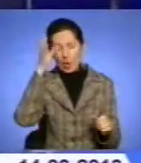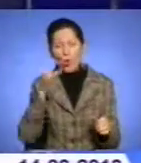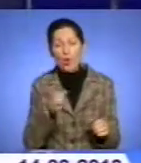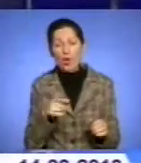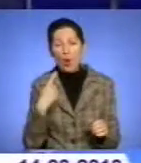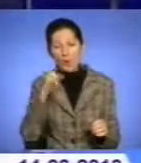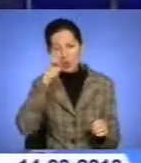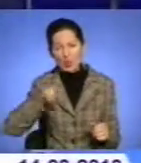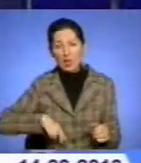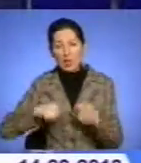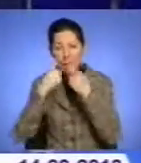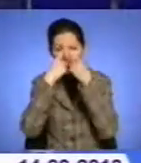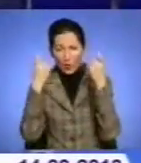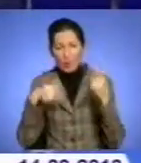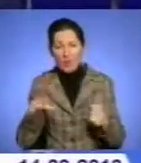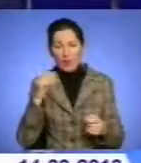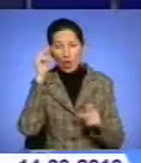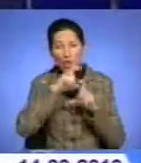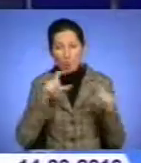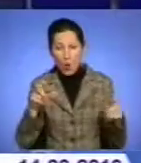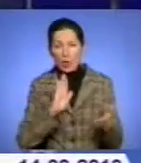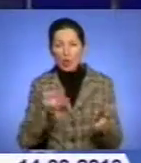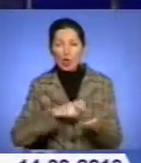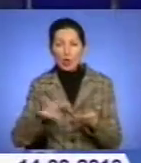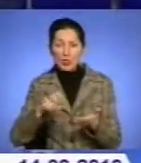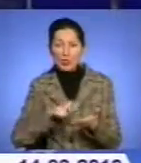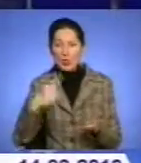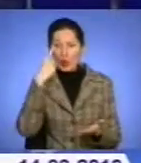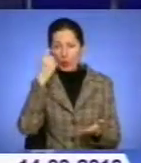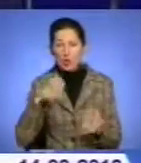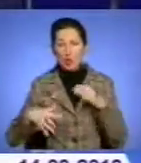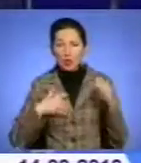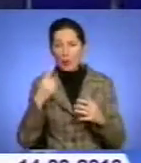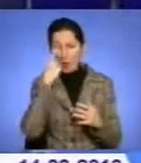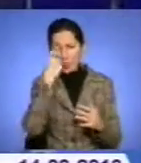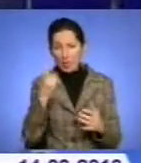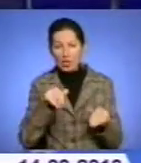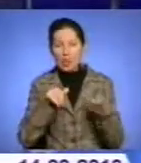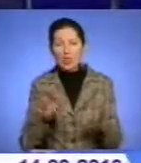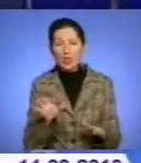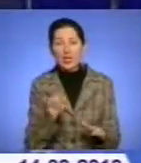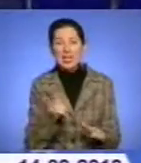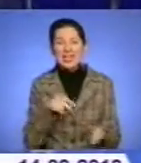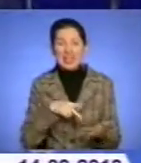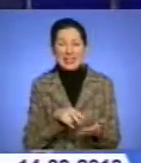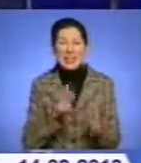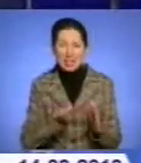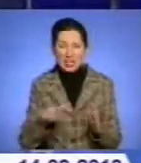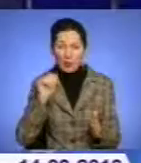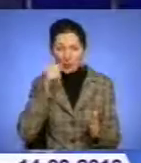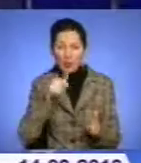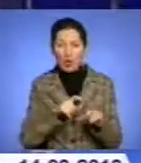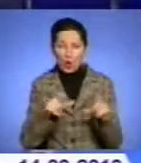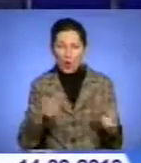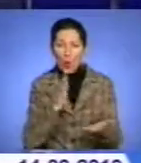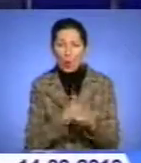повідомили, що в усі школи області було розіслано повідомлення про штормове попередження. Рішення про те, чи йти дітям завтра до школи, мають